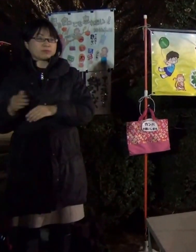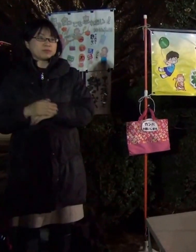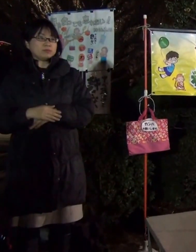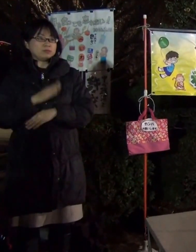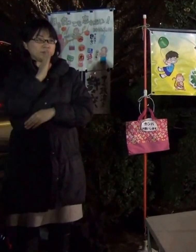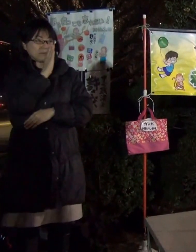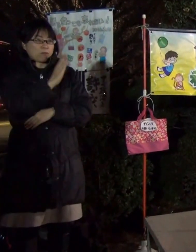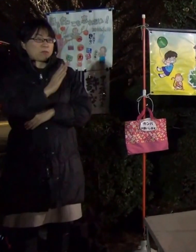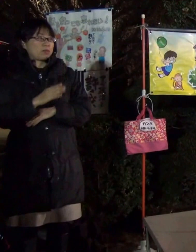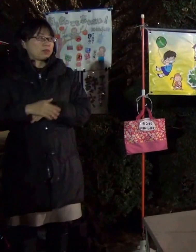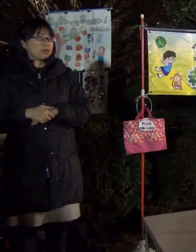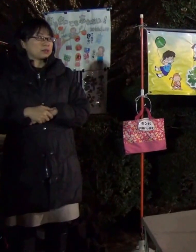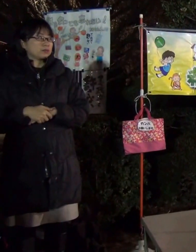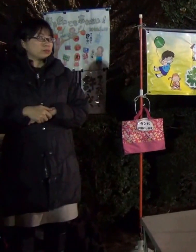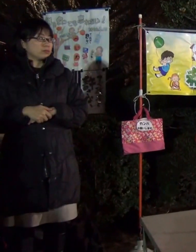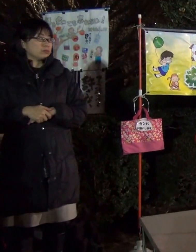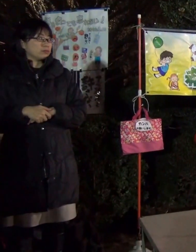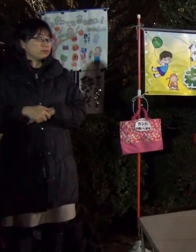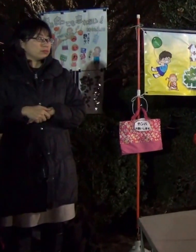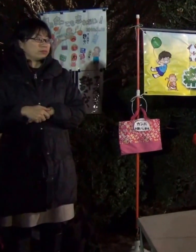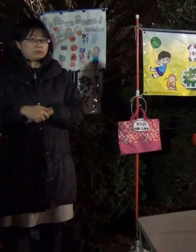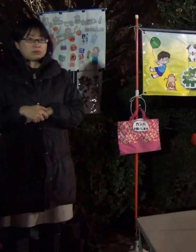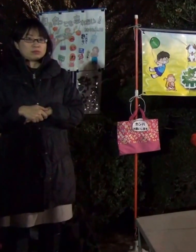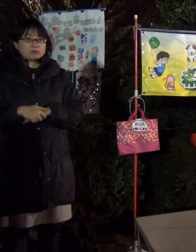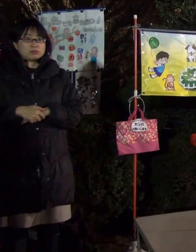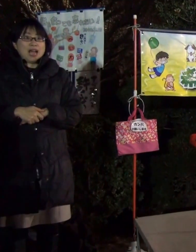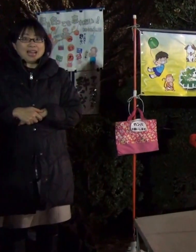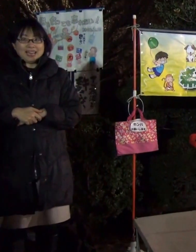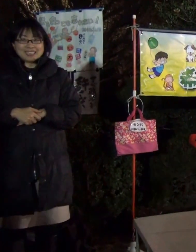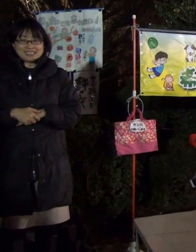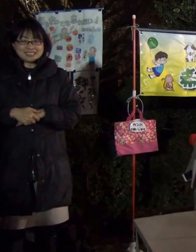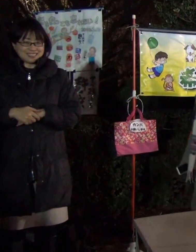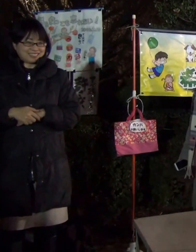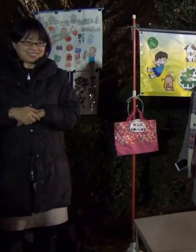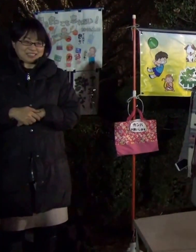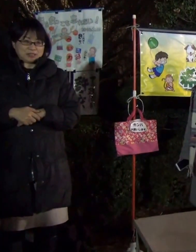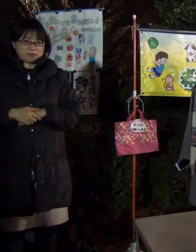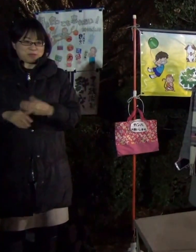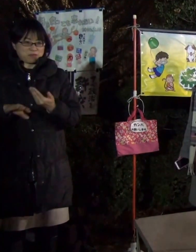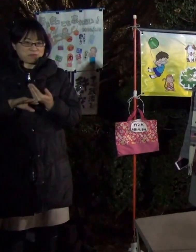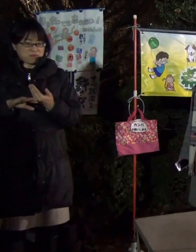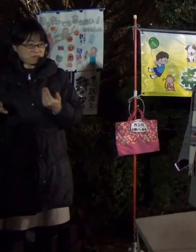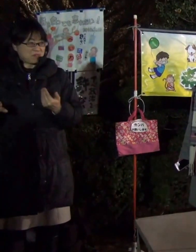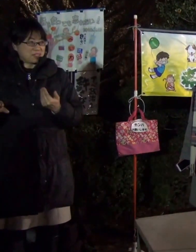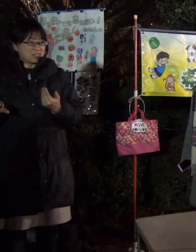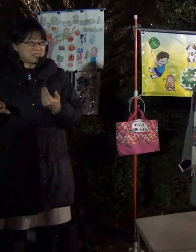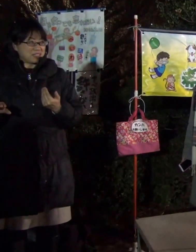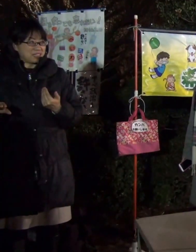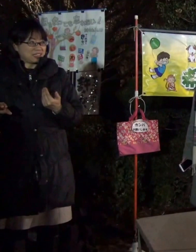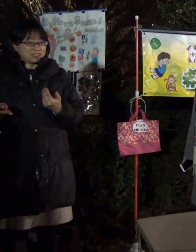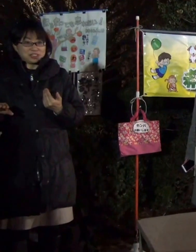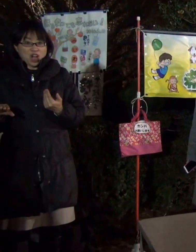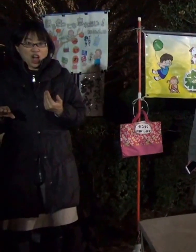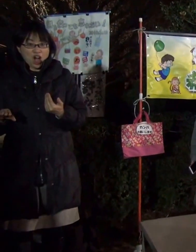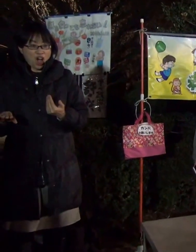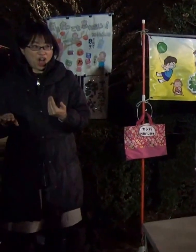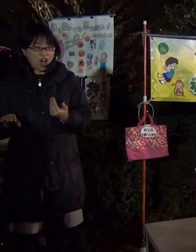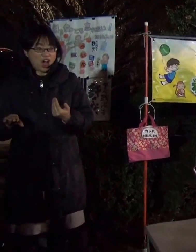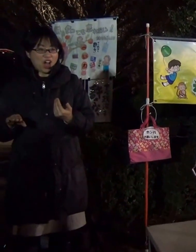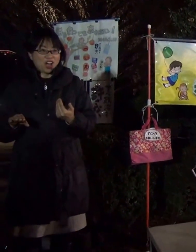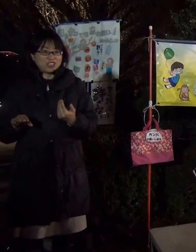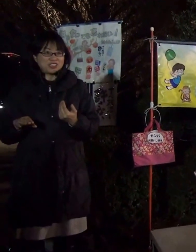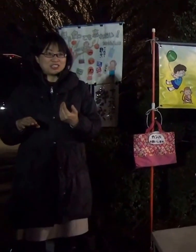。はい、 外出許可をもらってきた人です。 いや、今日ね、本当は入院してなきゃいけないケンちゃんがいるんだよ